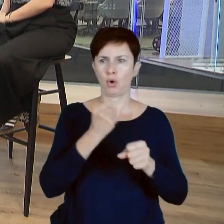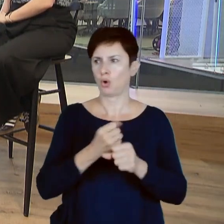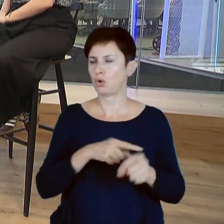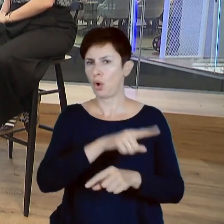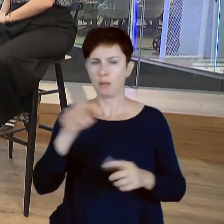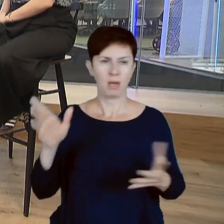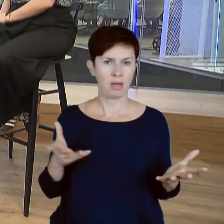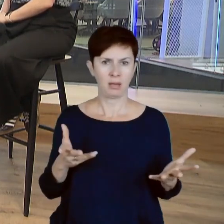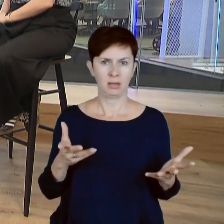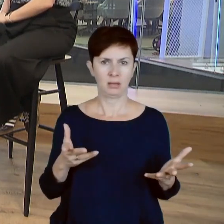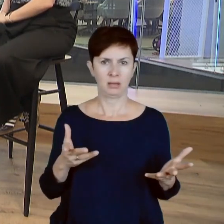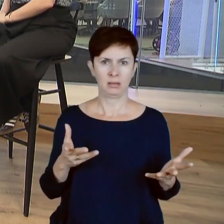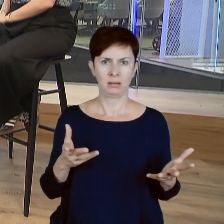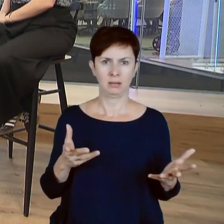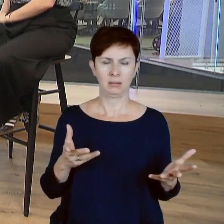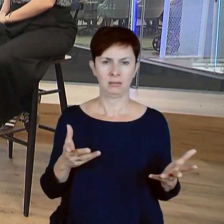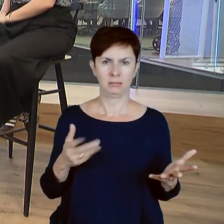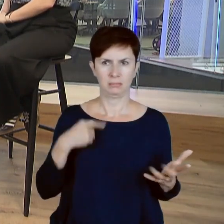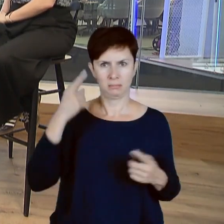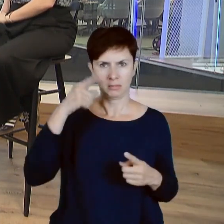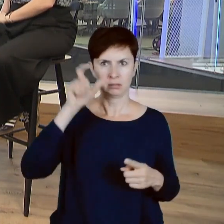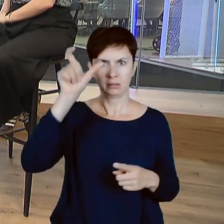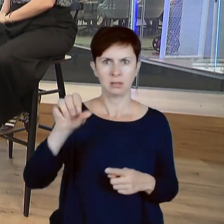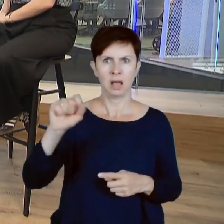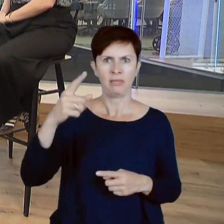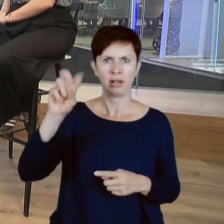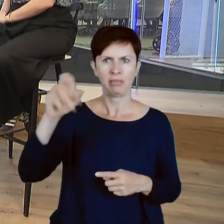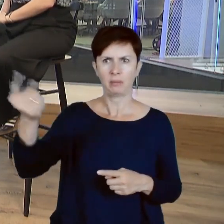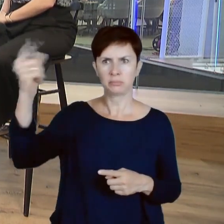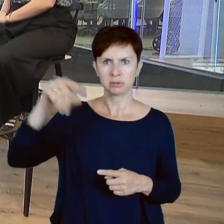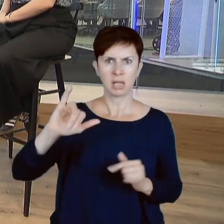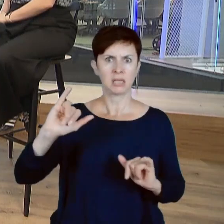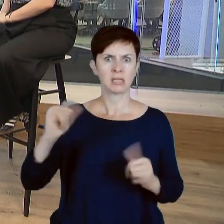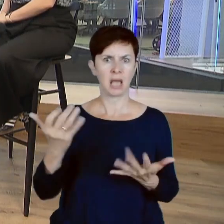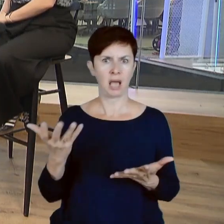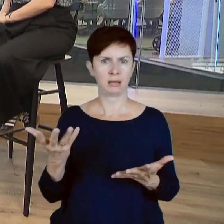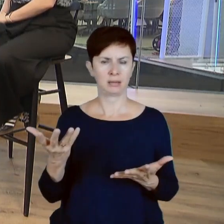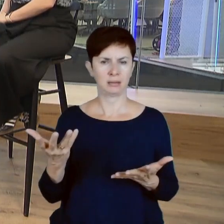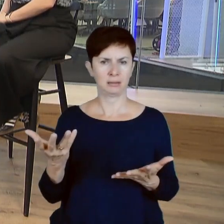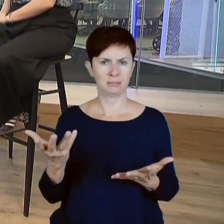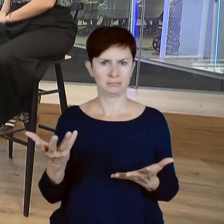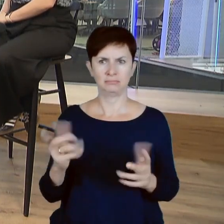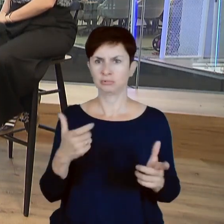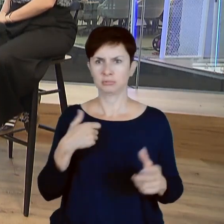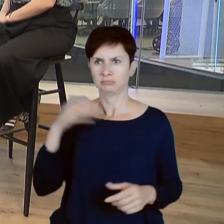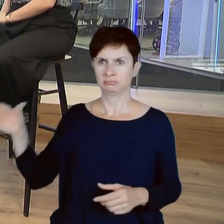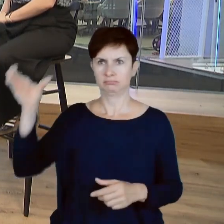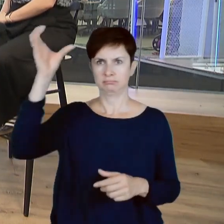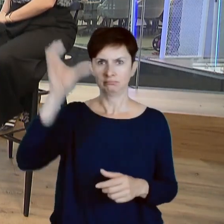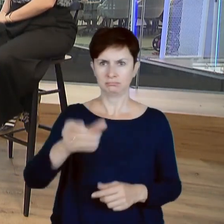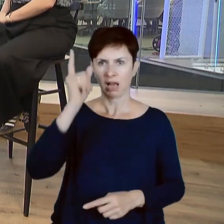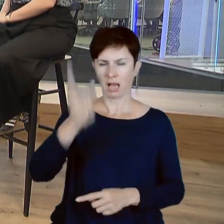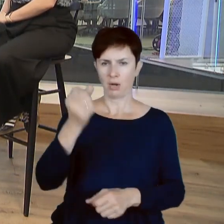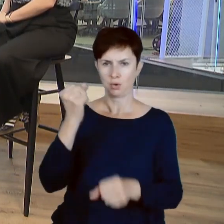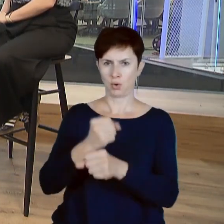na tym open space'ie, no to jak sobie on pomyśli, jak zareaguje taka osoba z ADHD, ten chłopczyk, którego wezmę i go nagle wsadzę do tego pomieszczenia